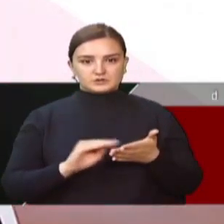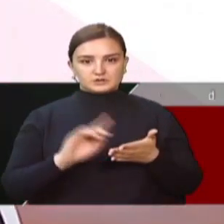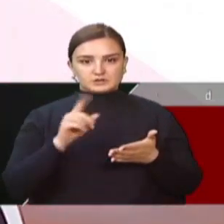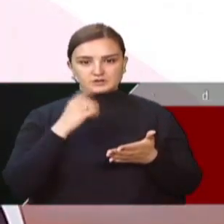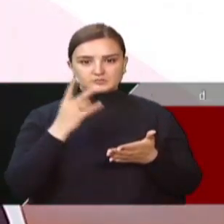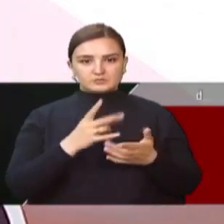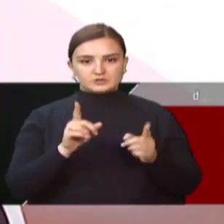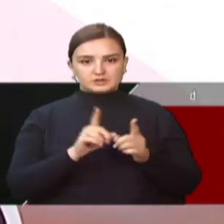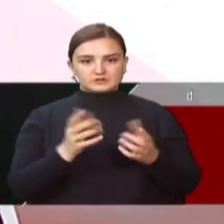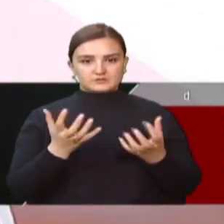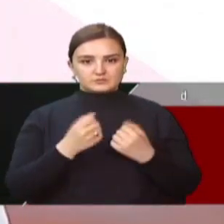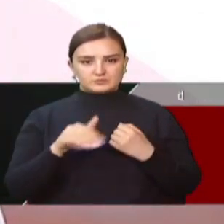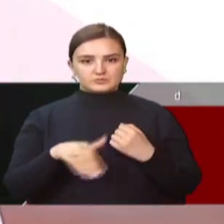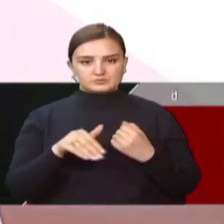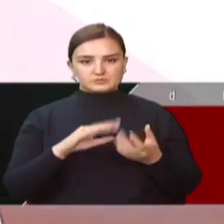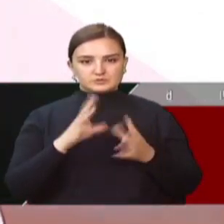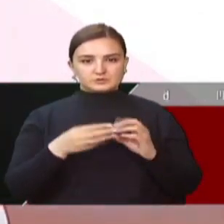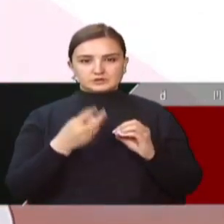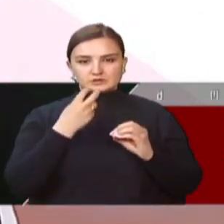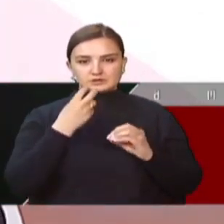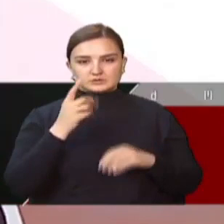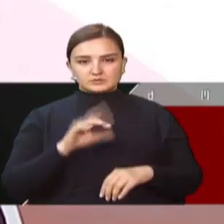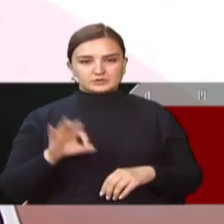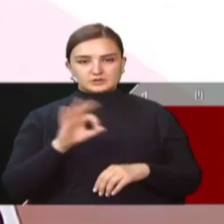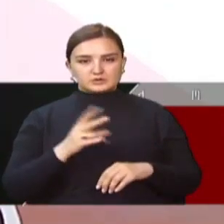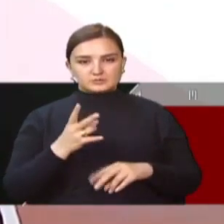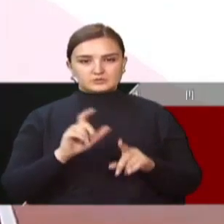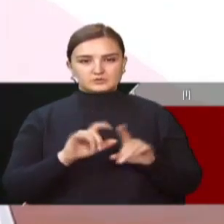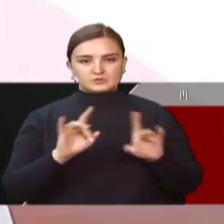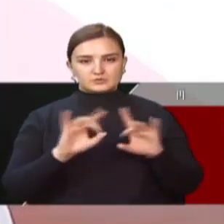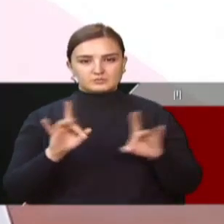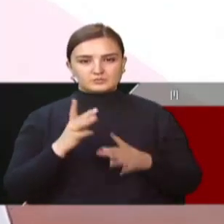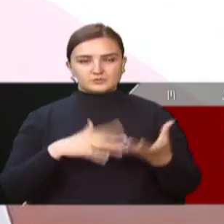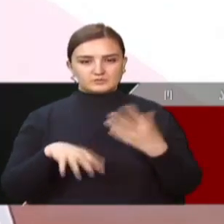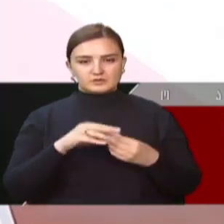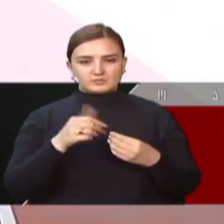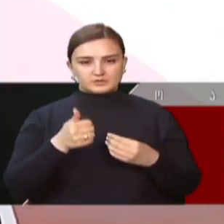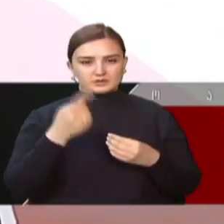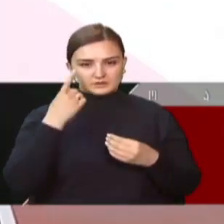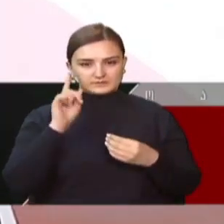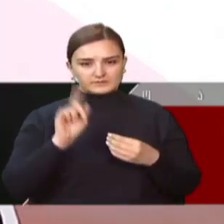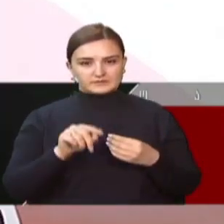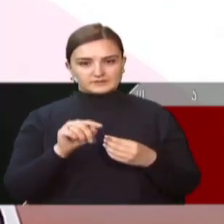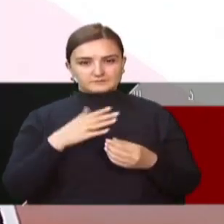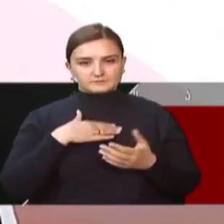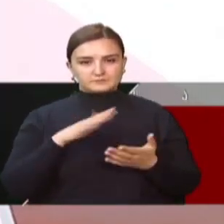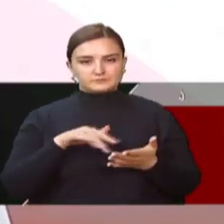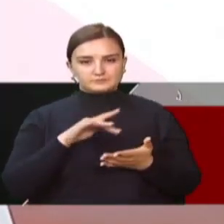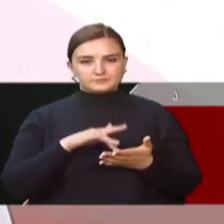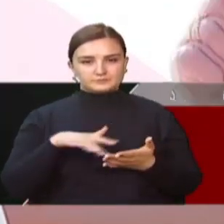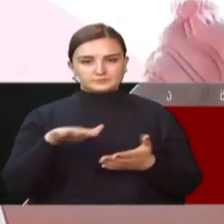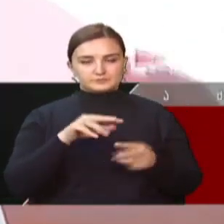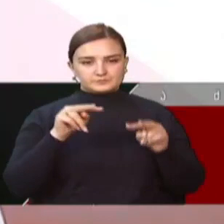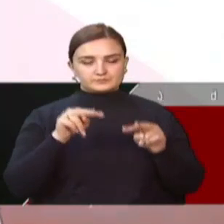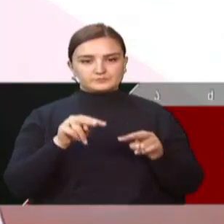unda seve miugebelie da, sa sa sa cilu, raze unda, ca vă gătă comitari. Colam karga duisit rom, čueni kueknis